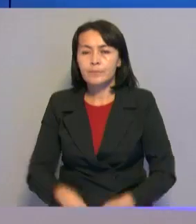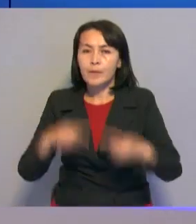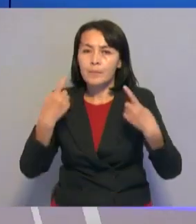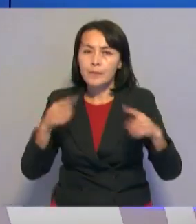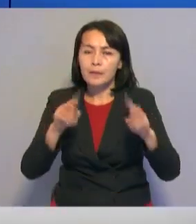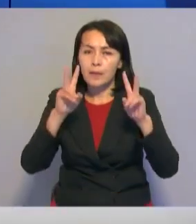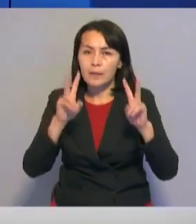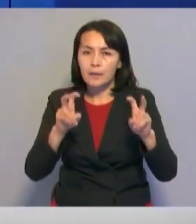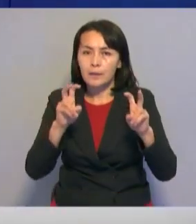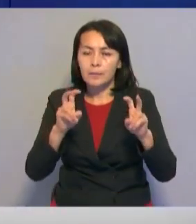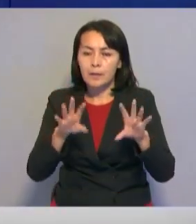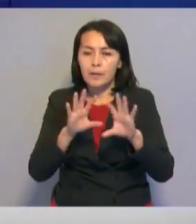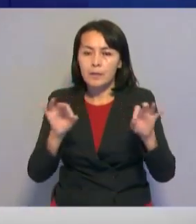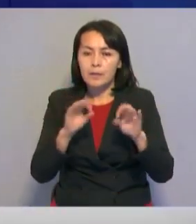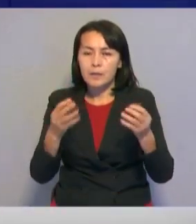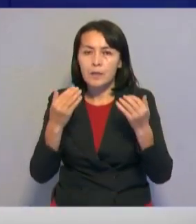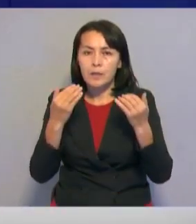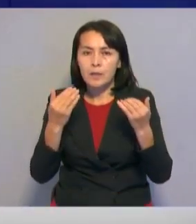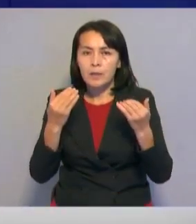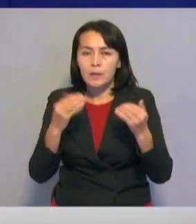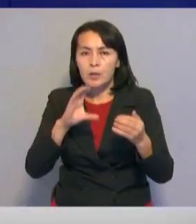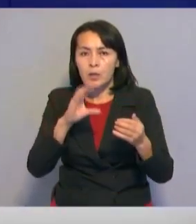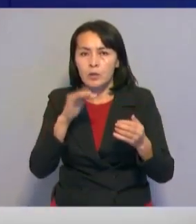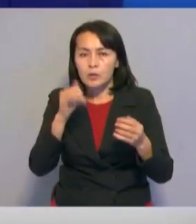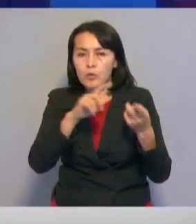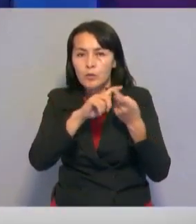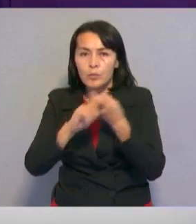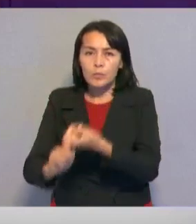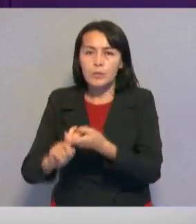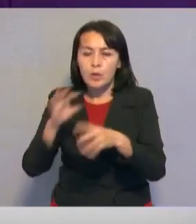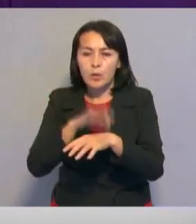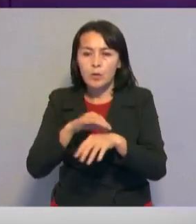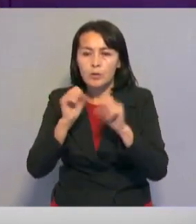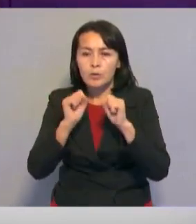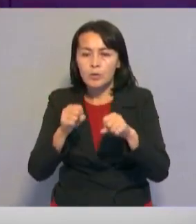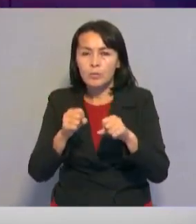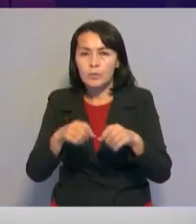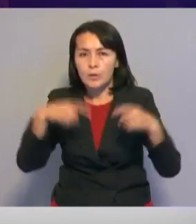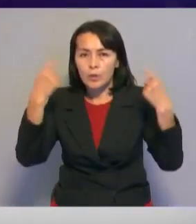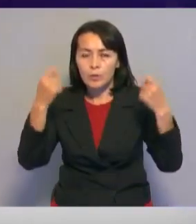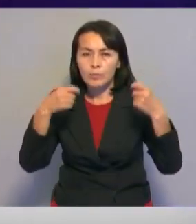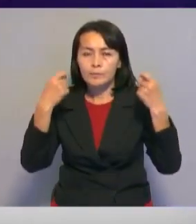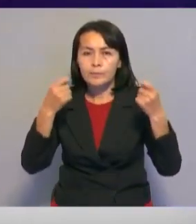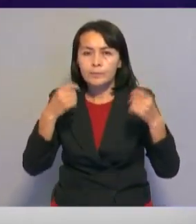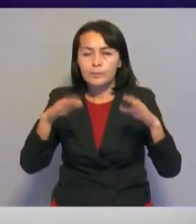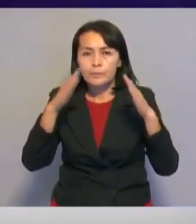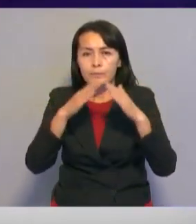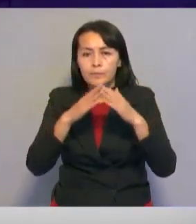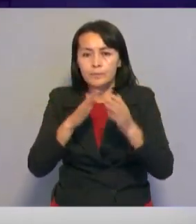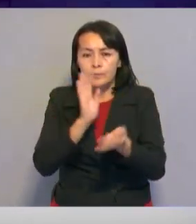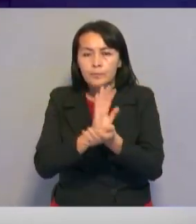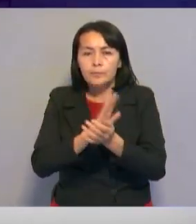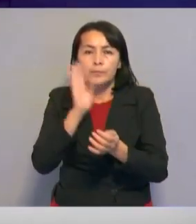Өзге де тақырыптармен жалғастырсақ, емдік су инфекция таратып ауру етуі мүмкін. Тойханалар мен тұрғын үйлерден шыққан